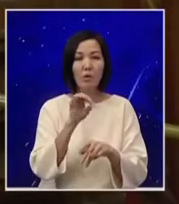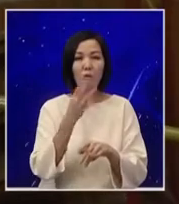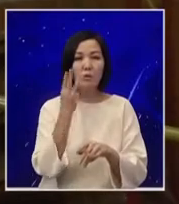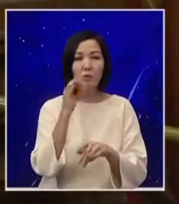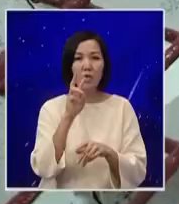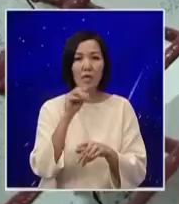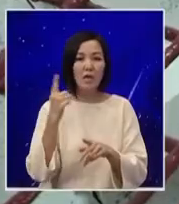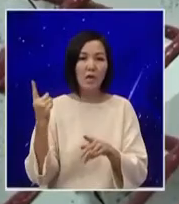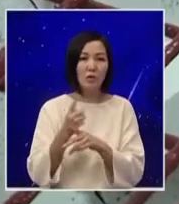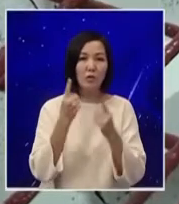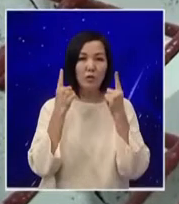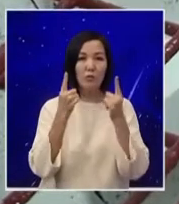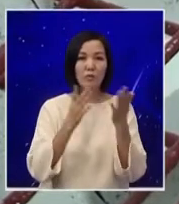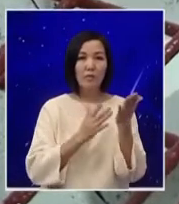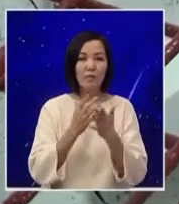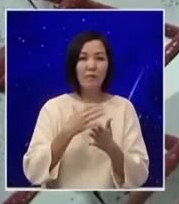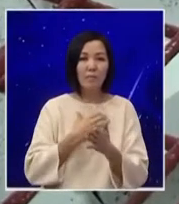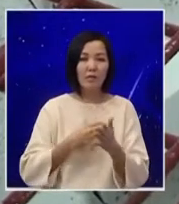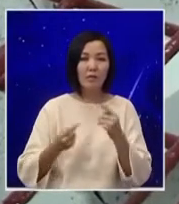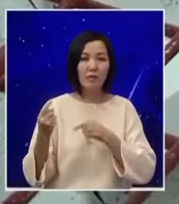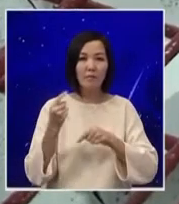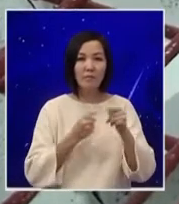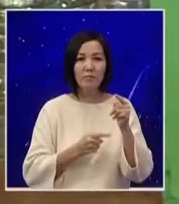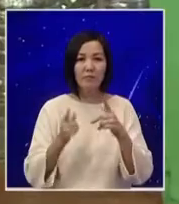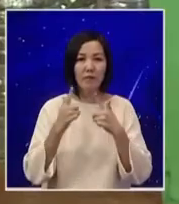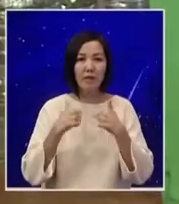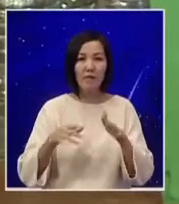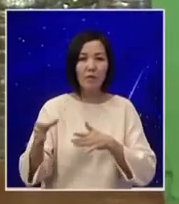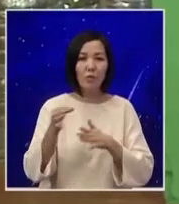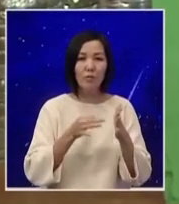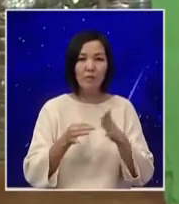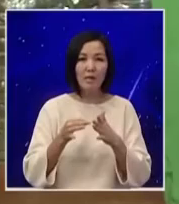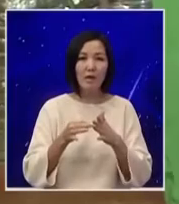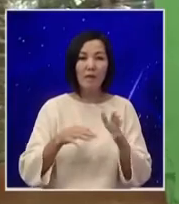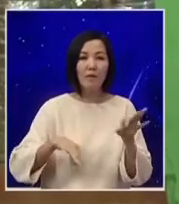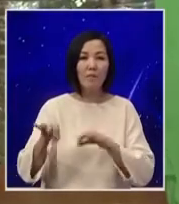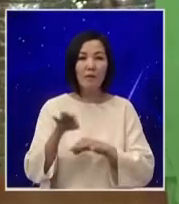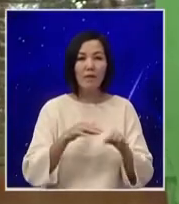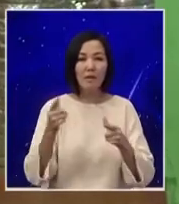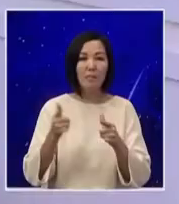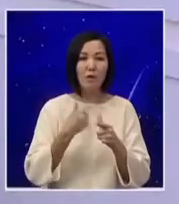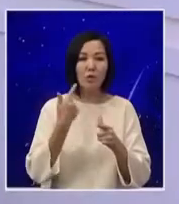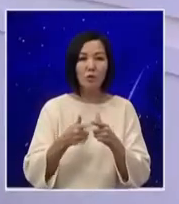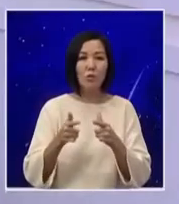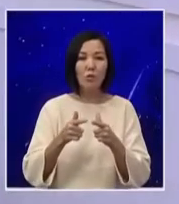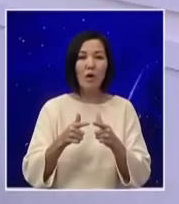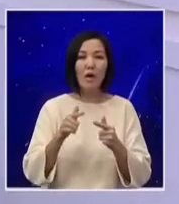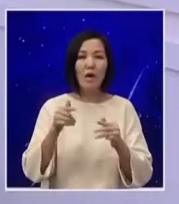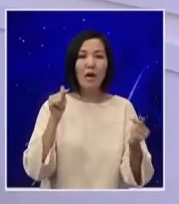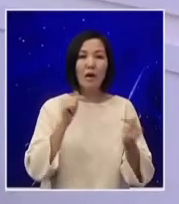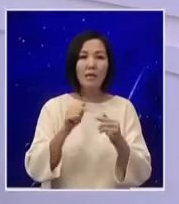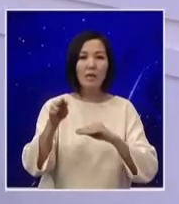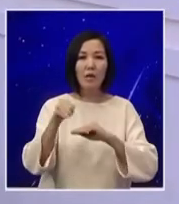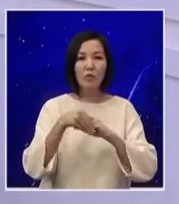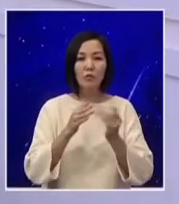checker как одно из крупных и стратегически важных бизнес формирования области в рамках проекта между антикоррупционной